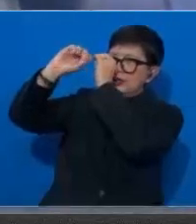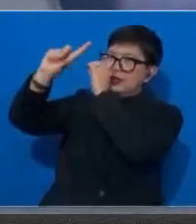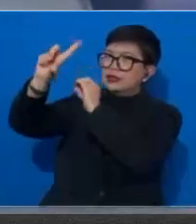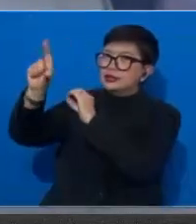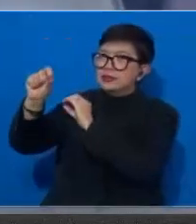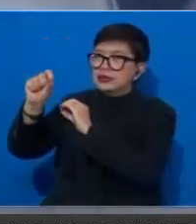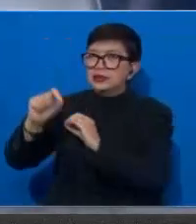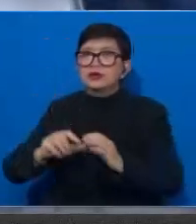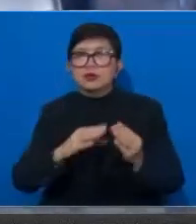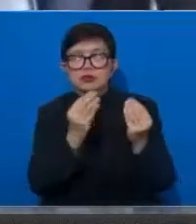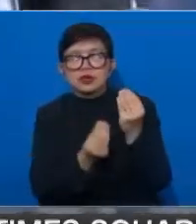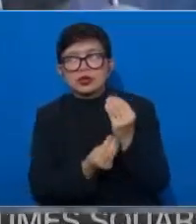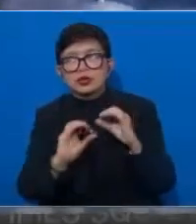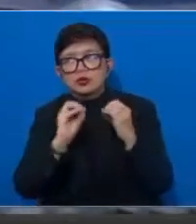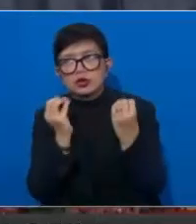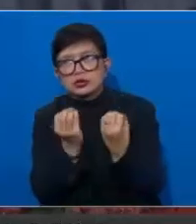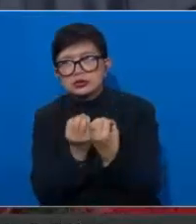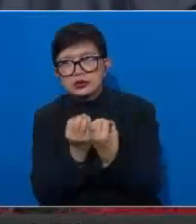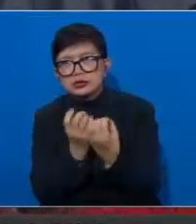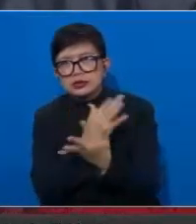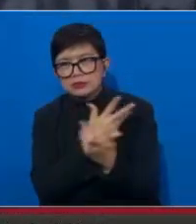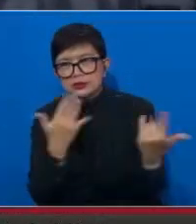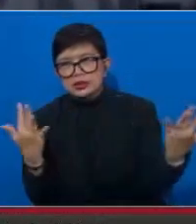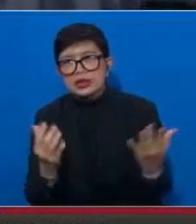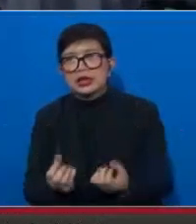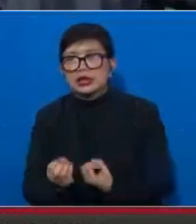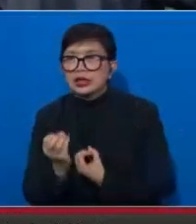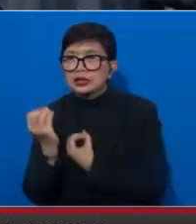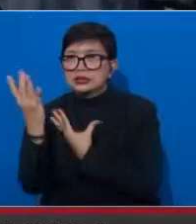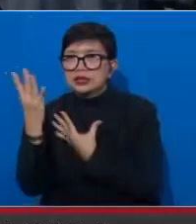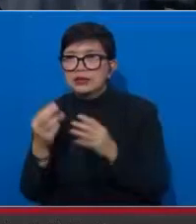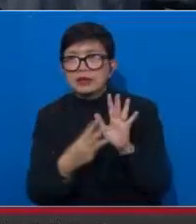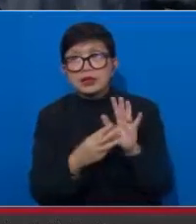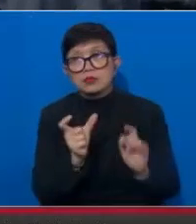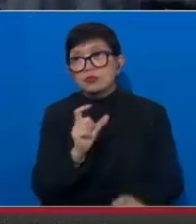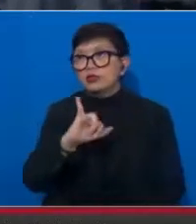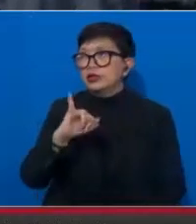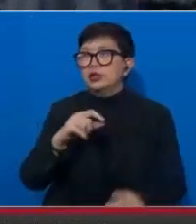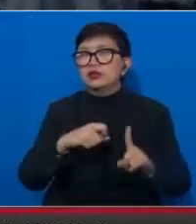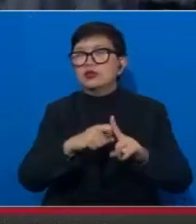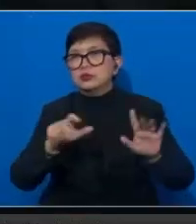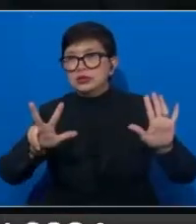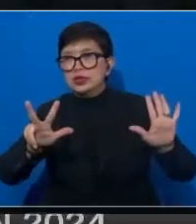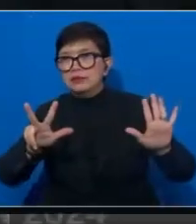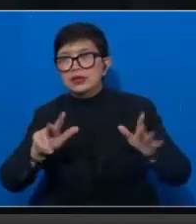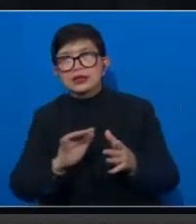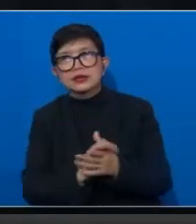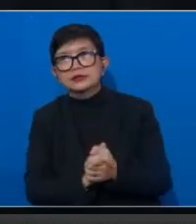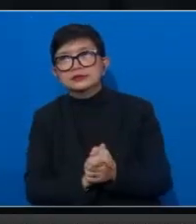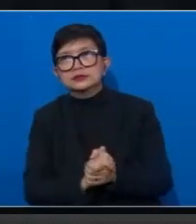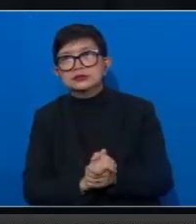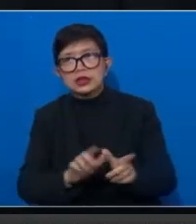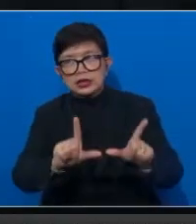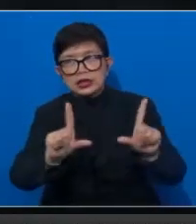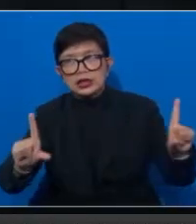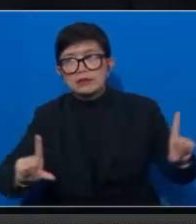Islam, perwakilan Duta Besar Negara Sahabat, Majelis Ulama Indonesia, Komisi 8 DPR RI, lembaga terkait